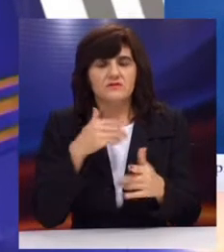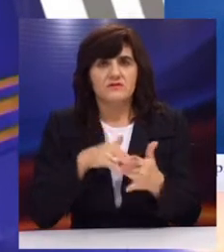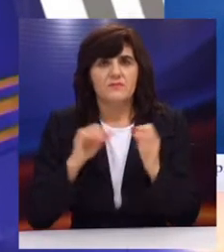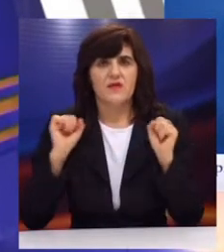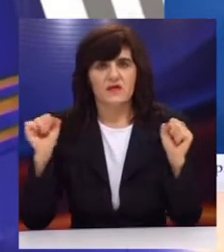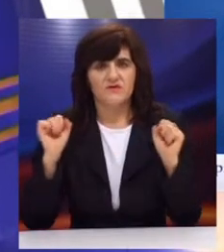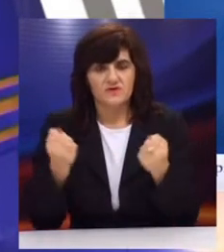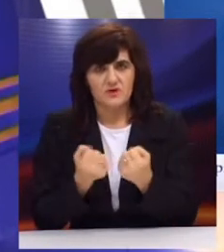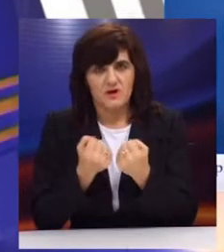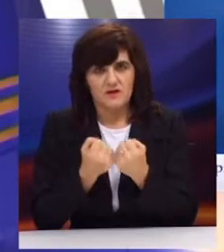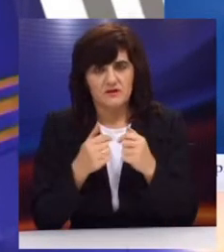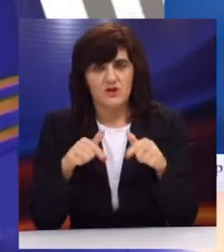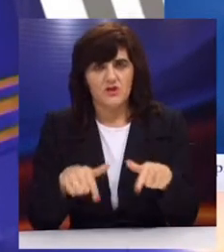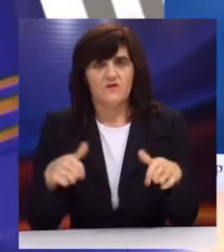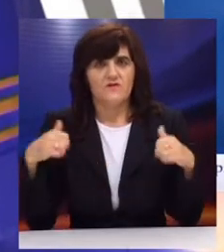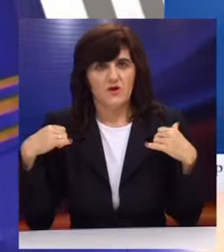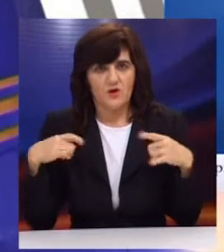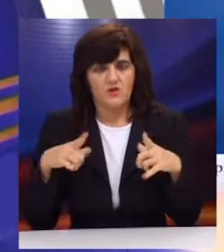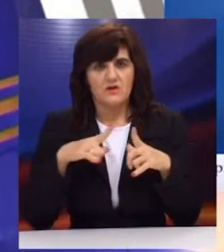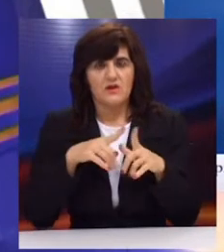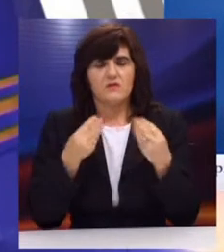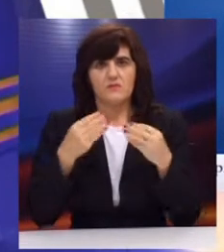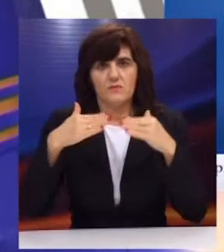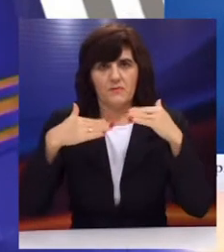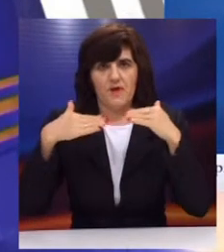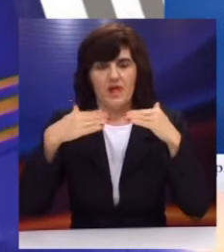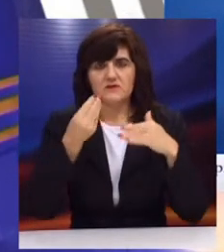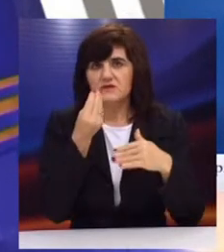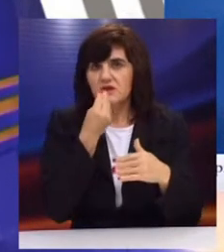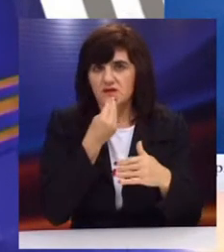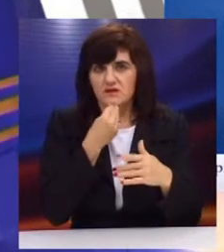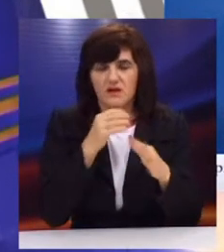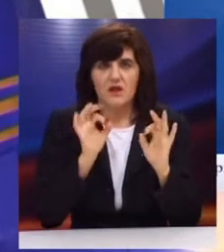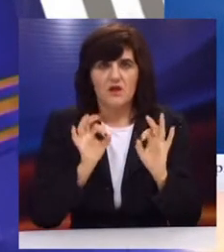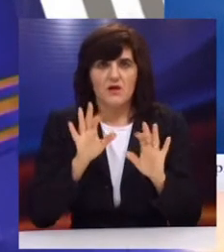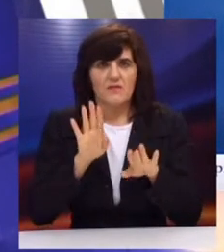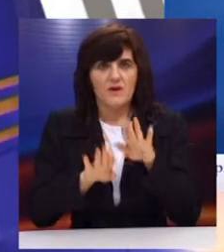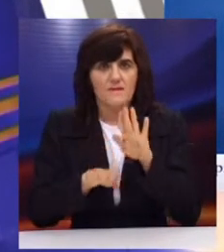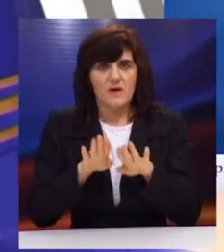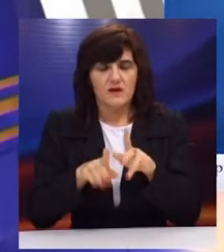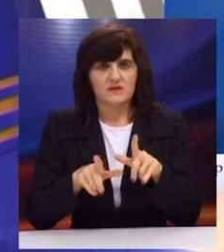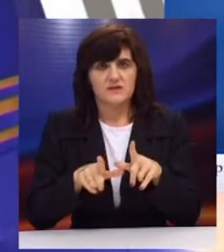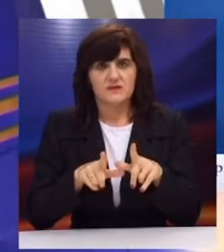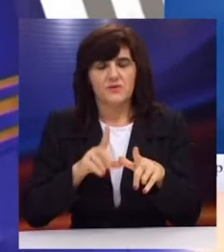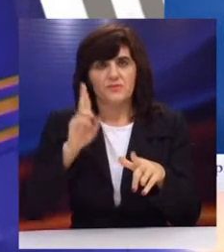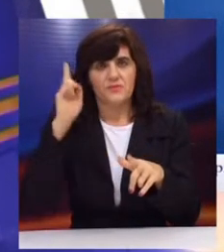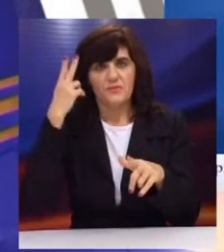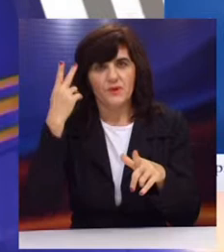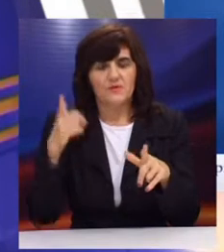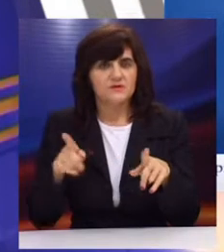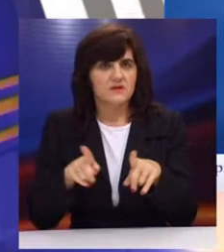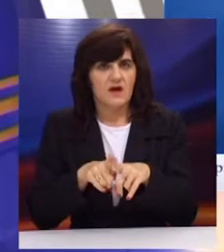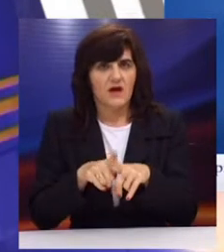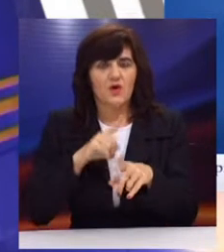fizička aktivnost ove godine, izbalansirana ishrana kao i normalna telesna masa prepoznati kao oni faktori